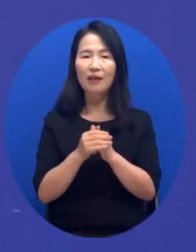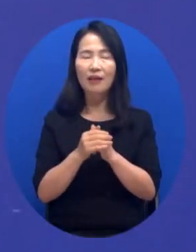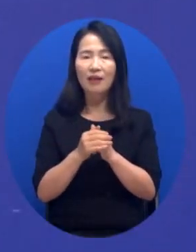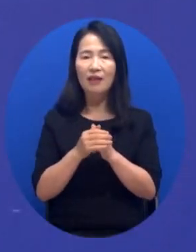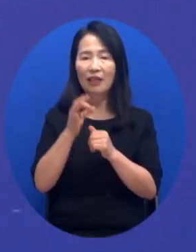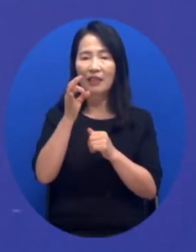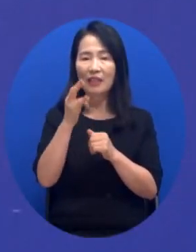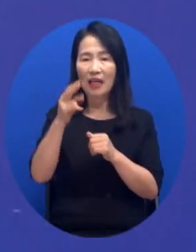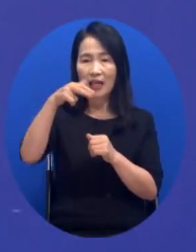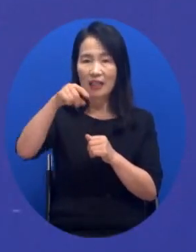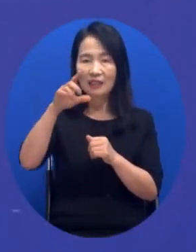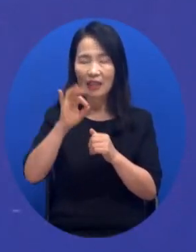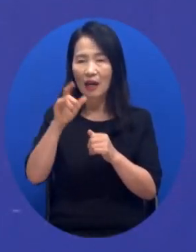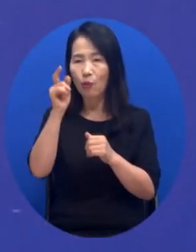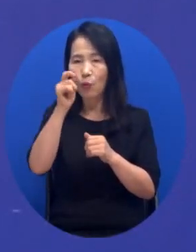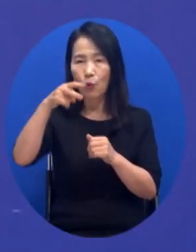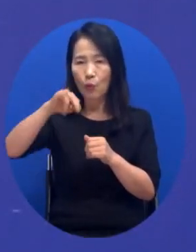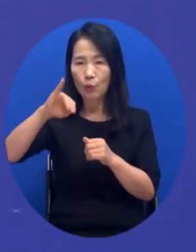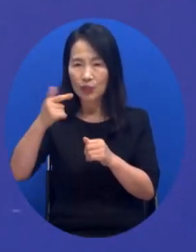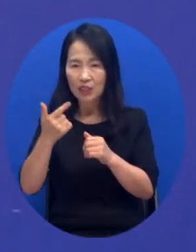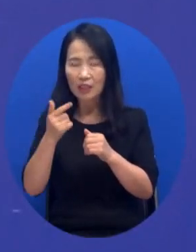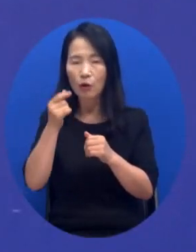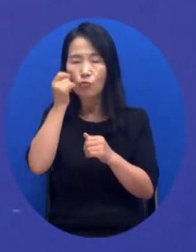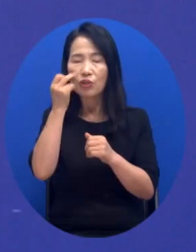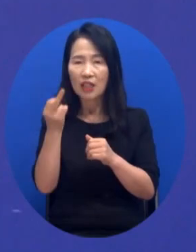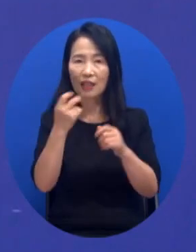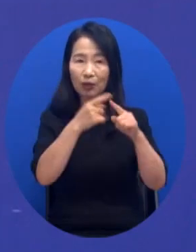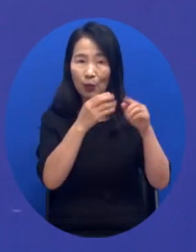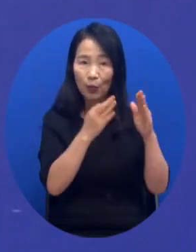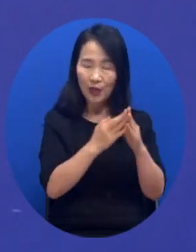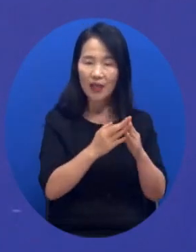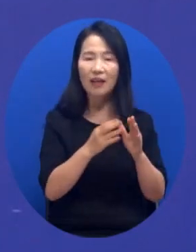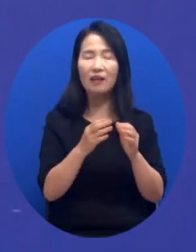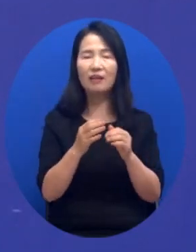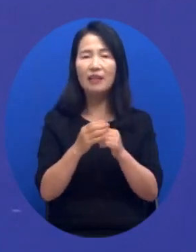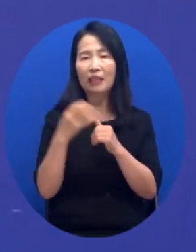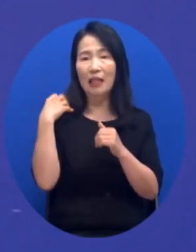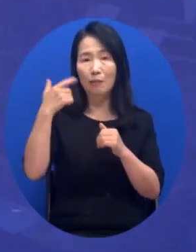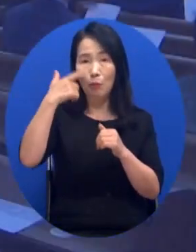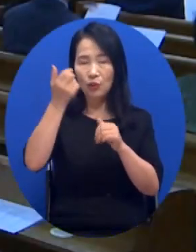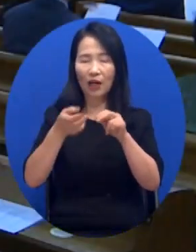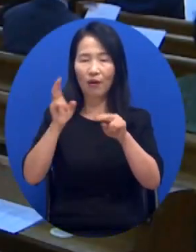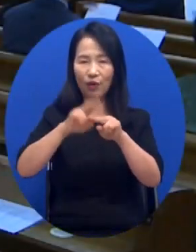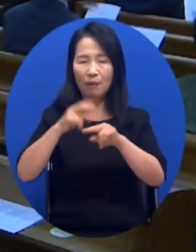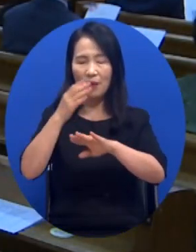예장 고신 울산교회가 이호상 담임목사 위임 감사예배를 드렸습니다.